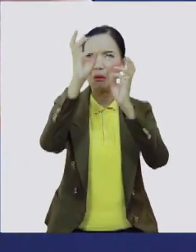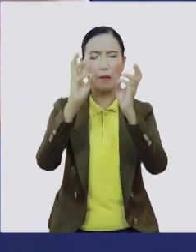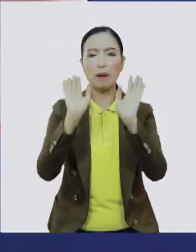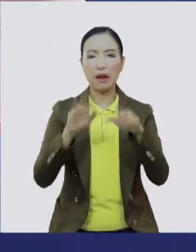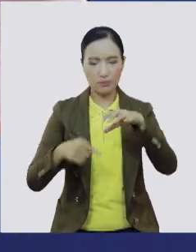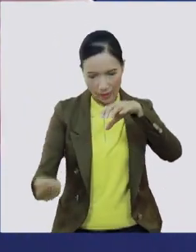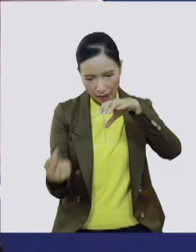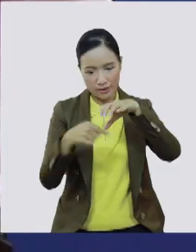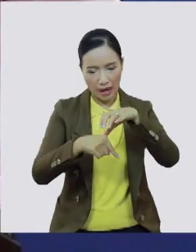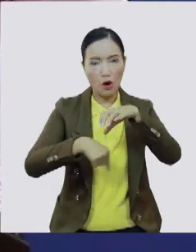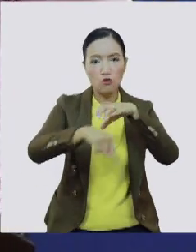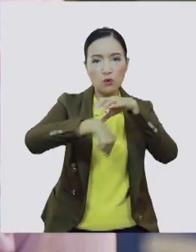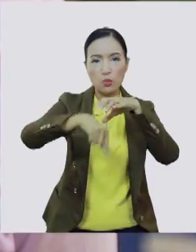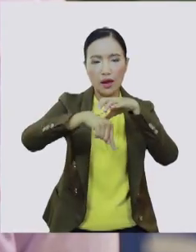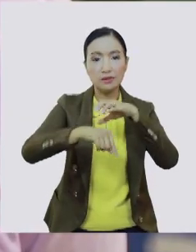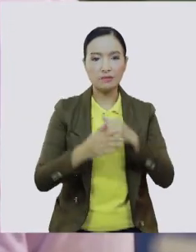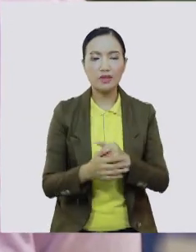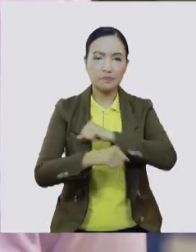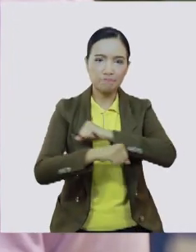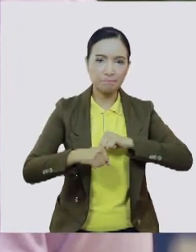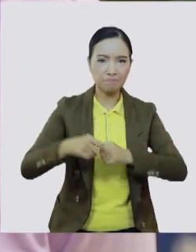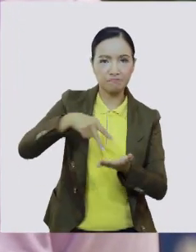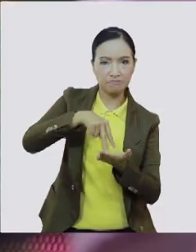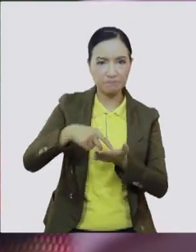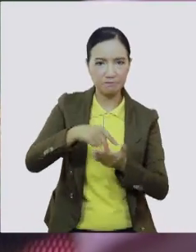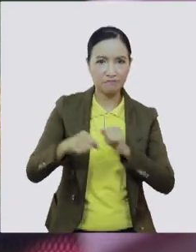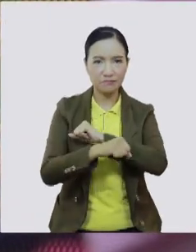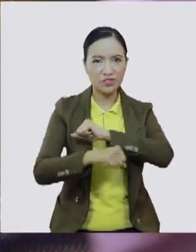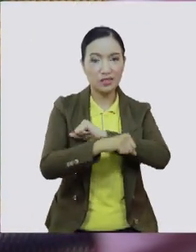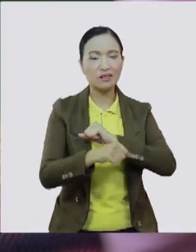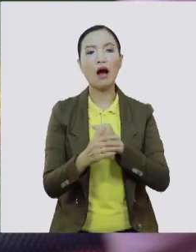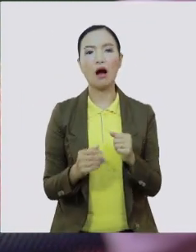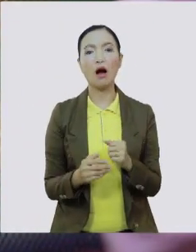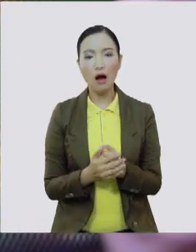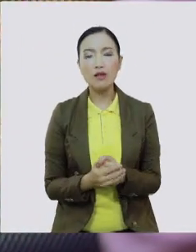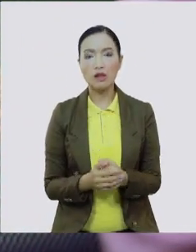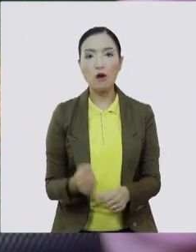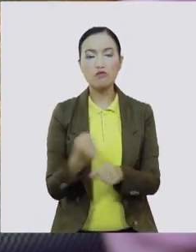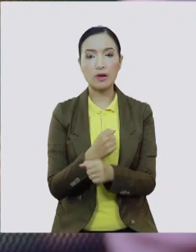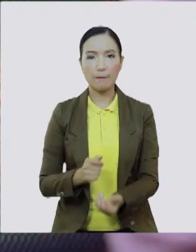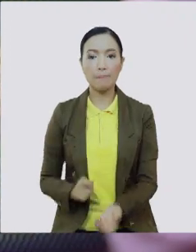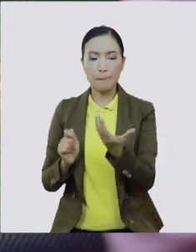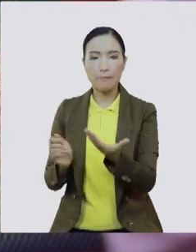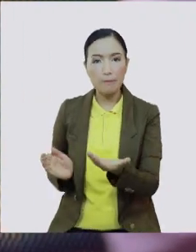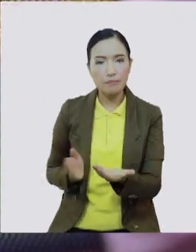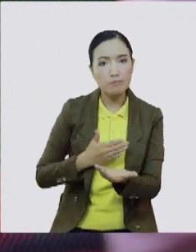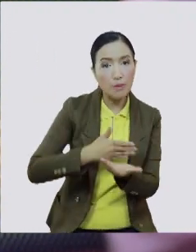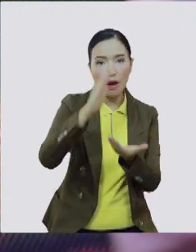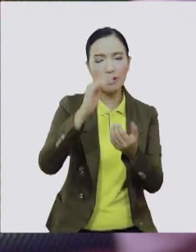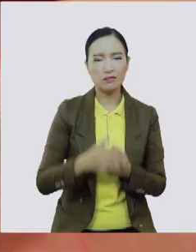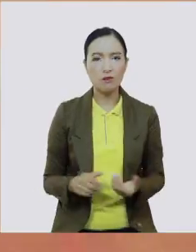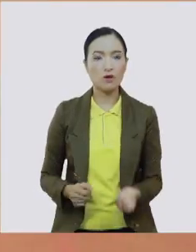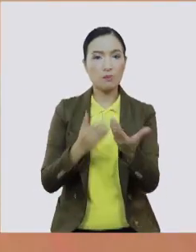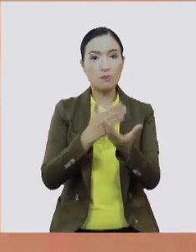แล้วก็หลังจากนั้นจะมีการยืดนะคะยืดวอร์มร่างกายก่อนนะคะ ครับ แล้วก็มีการหัดเสิร์ฟห ั ดเสิร์ฟแล้วก็มาตีเบสิกกันนะคะ